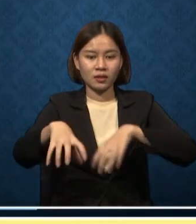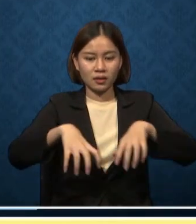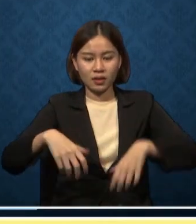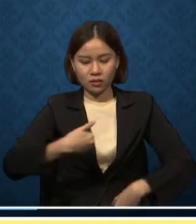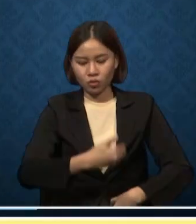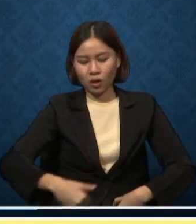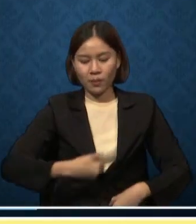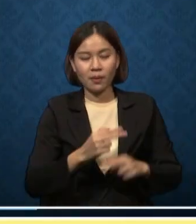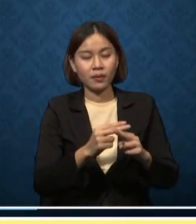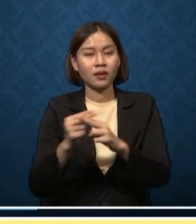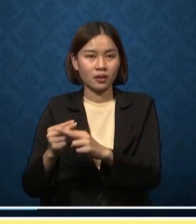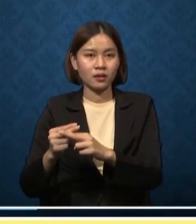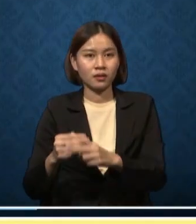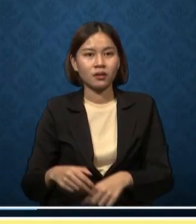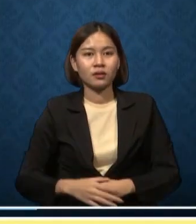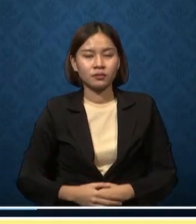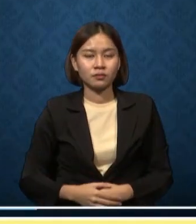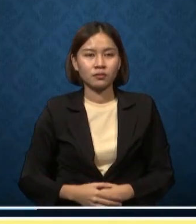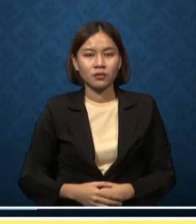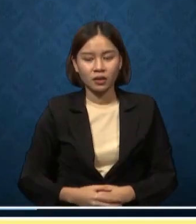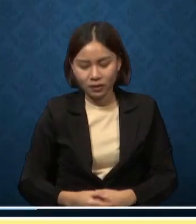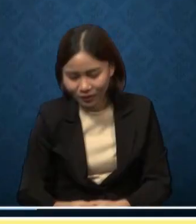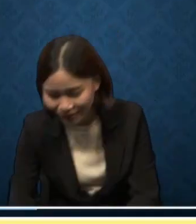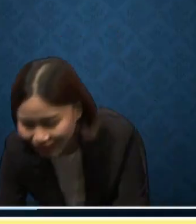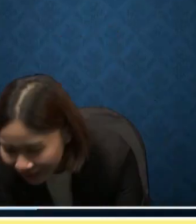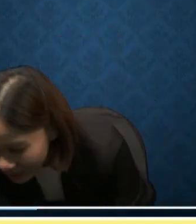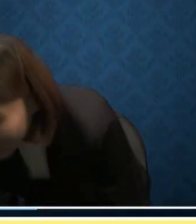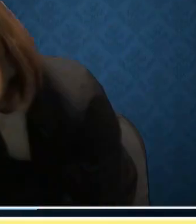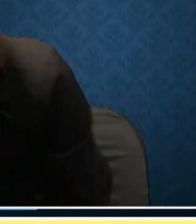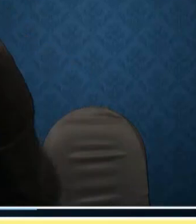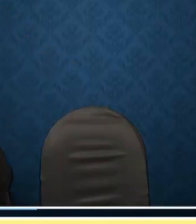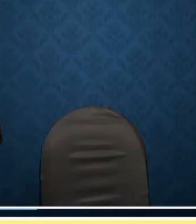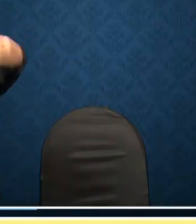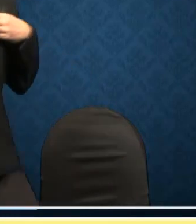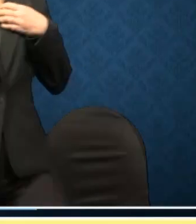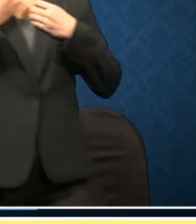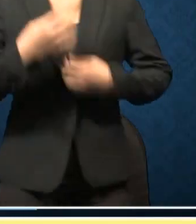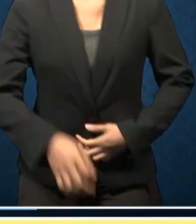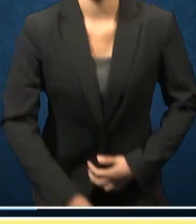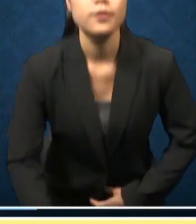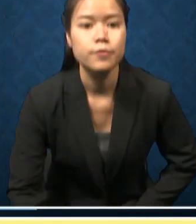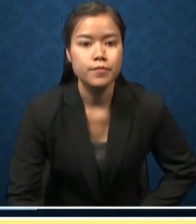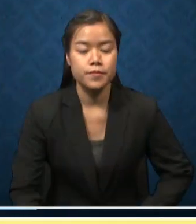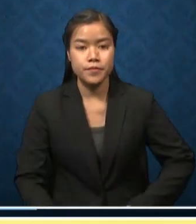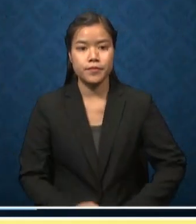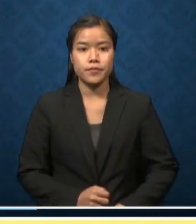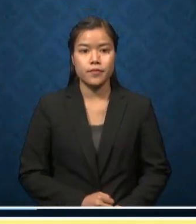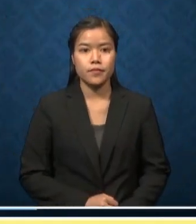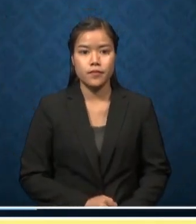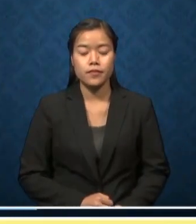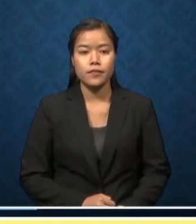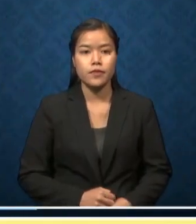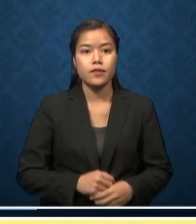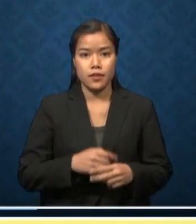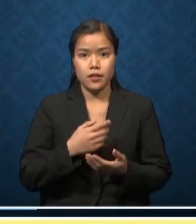ตนเองท่านอาจารย์ชนวนทองซึ่งขออนุญาตเอ่ยนามท่านก็กล่าวถึงลิเทลที่ต่างๆเพื่อจะให้เห็นว่ามันมัน